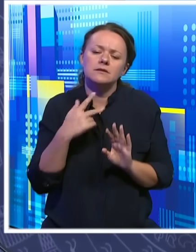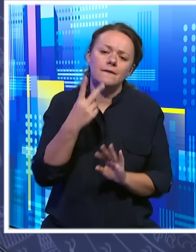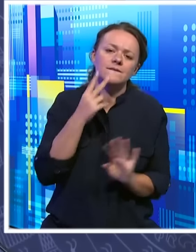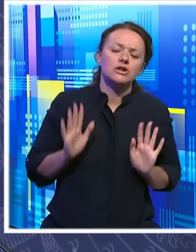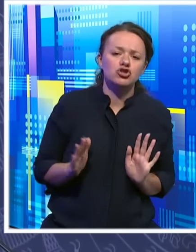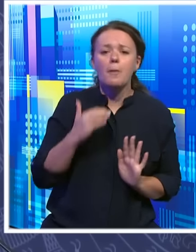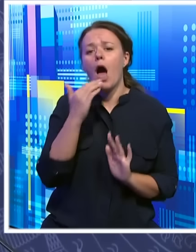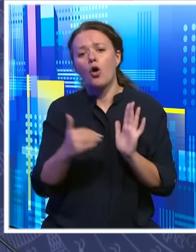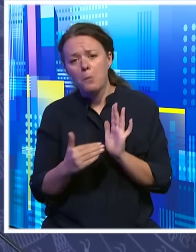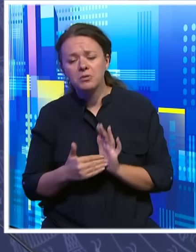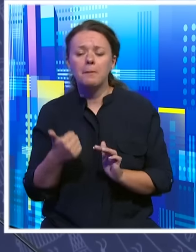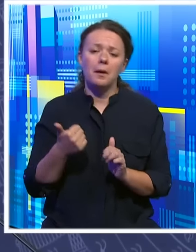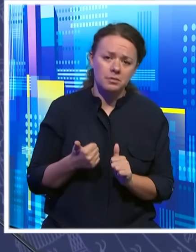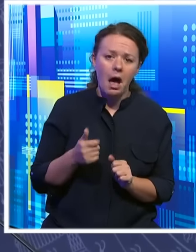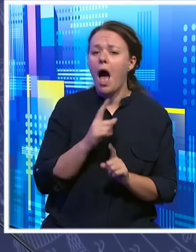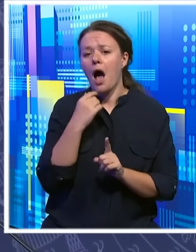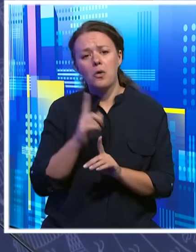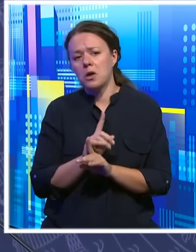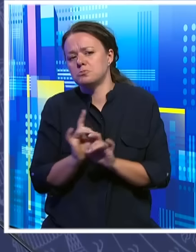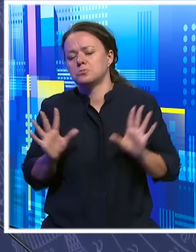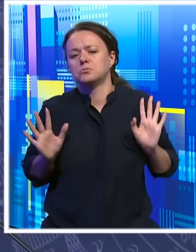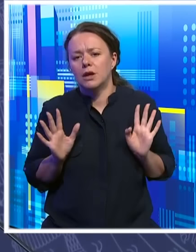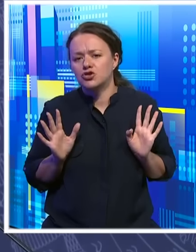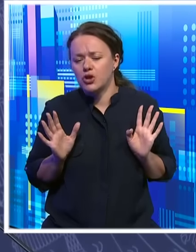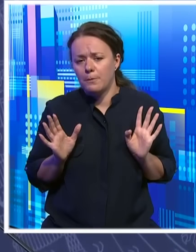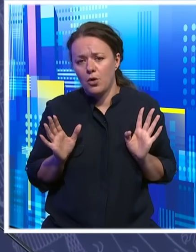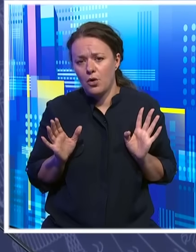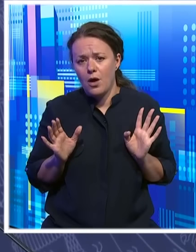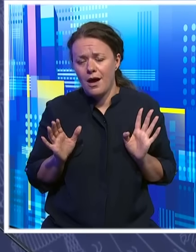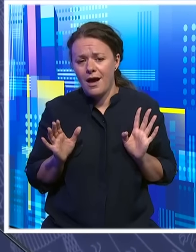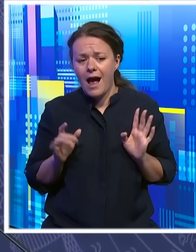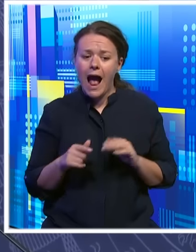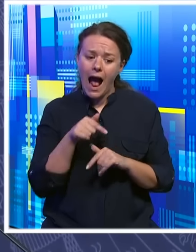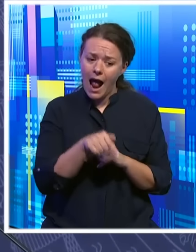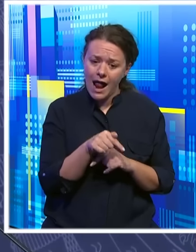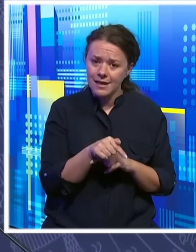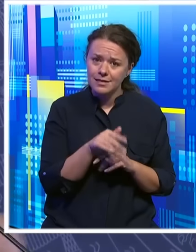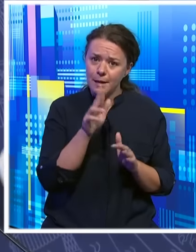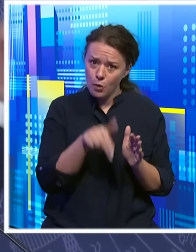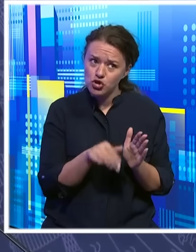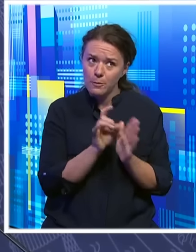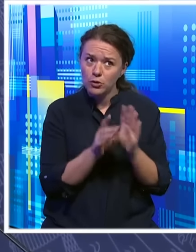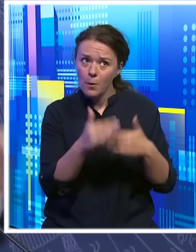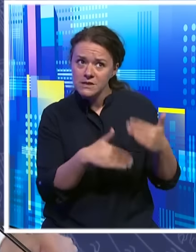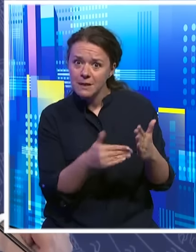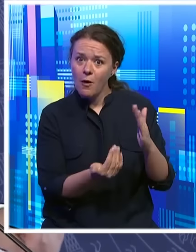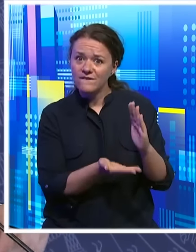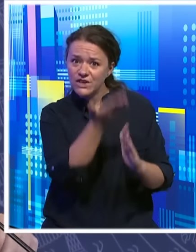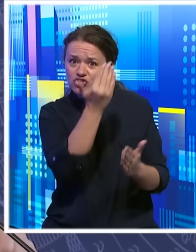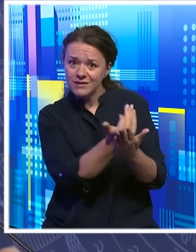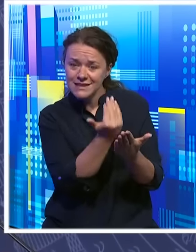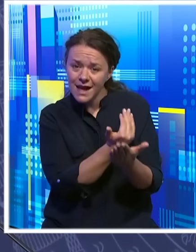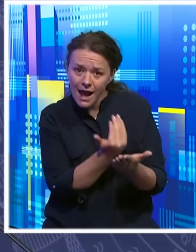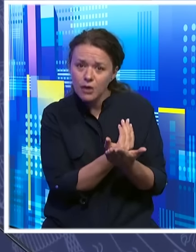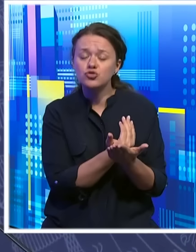potrebe, ići ćemo, ako nam ne bude potrebe, nećemo. Ali to da bismo mogli da ubrzamo i da bismo mogli da zarađujemo više i da bismo mogli da